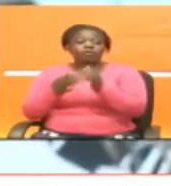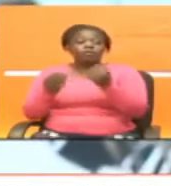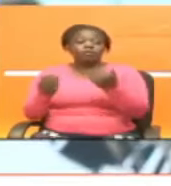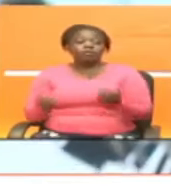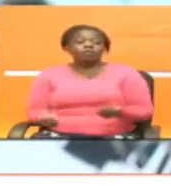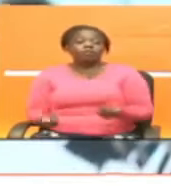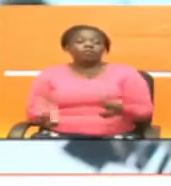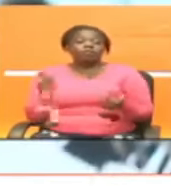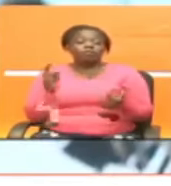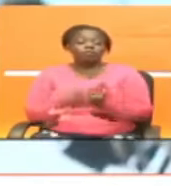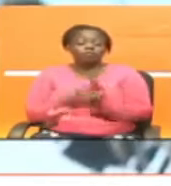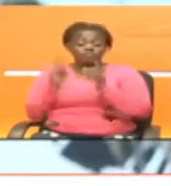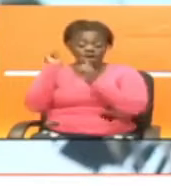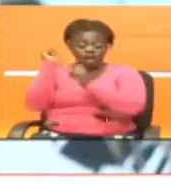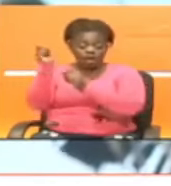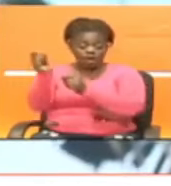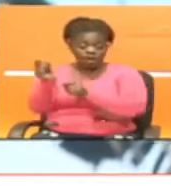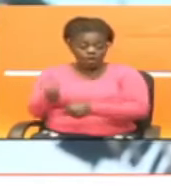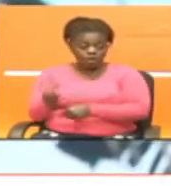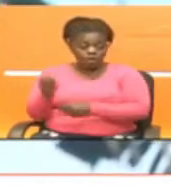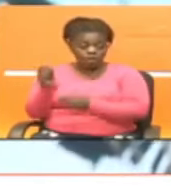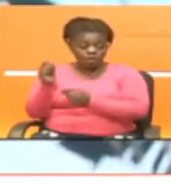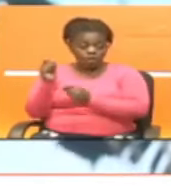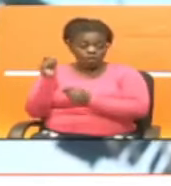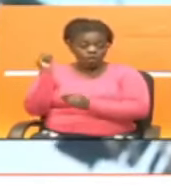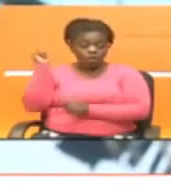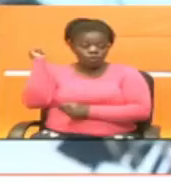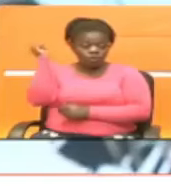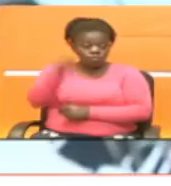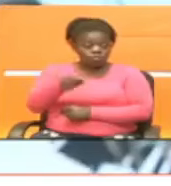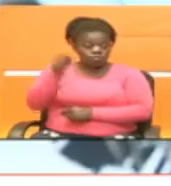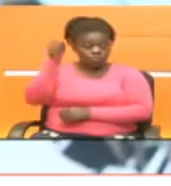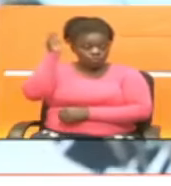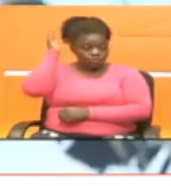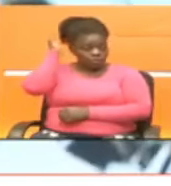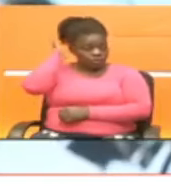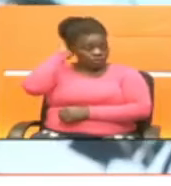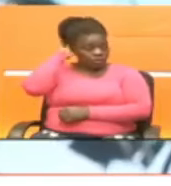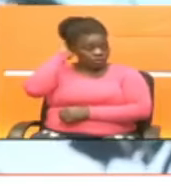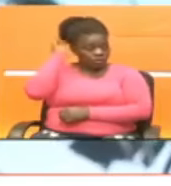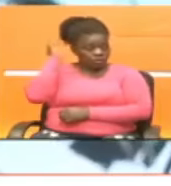kati waakwatidde enkumbi n'agikuba munnaku oyo ku mutwe